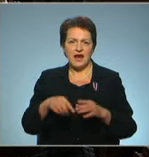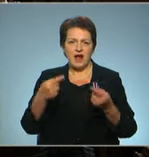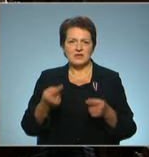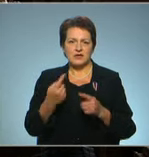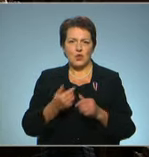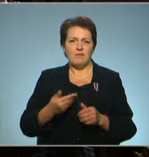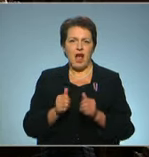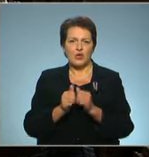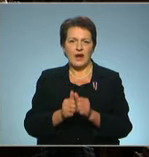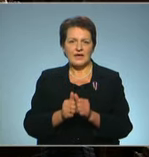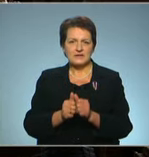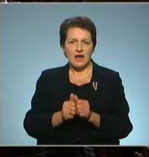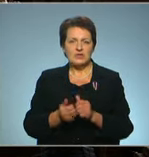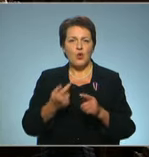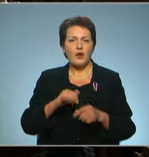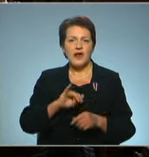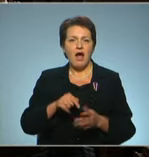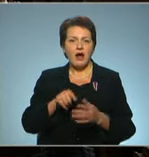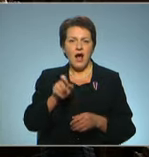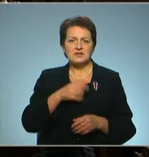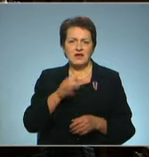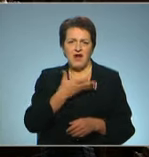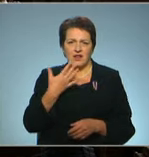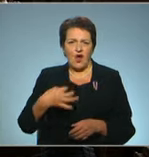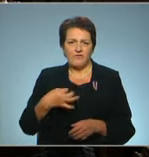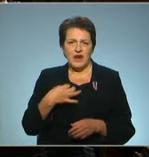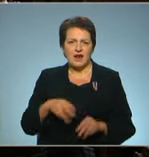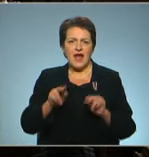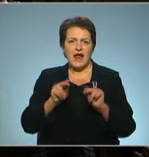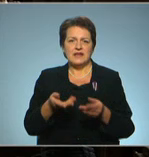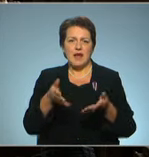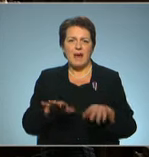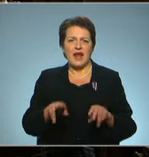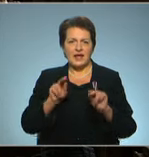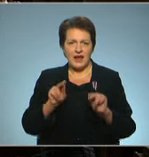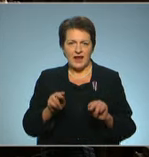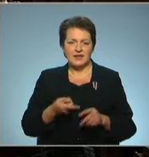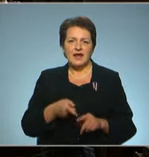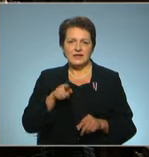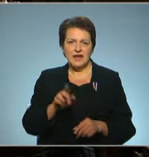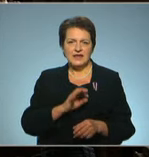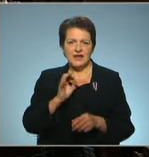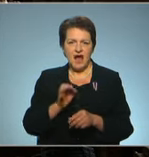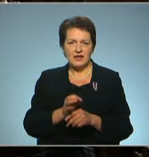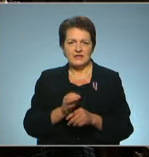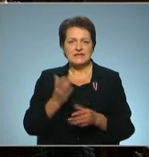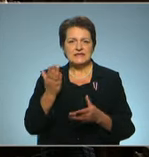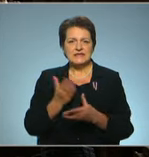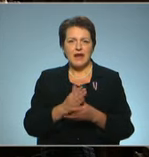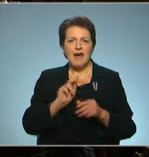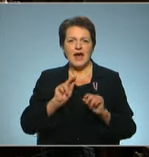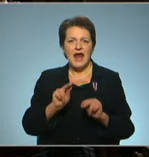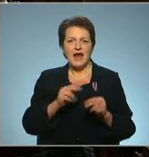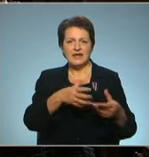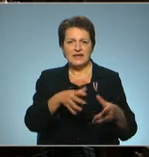līdzās. Un ja kāds saka, vai nav vienalga, reliģija paliek reliģija, tad jāteic, starp reliģijām mēdz būt